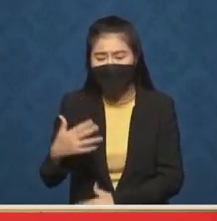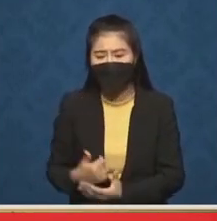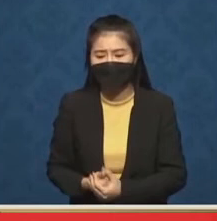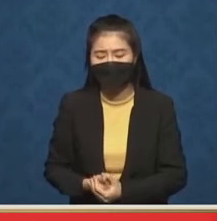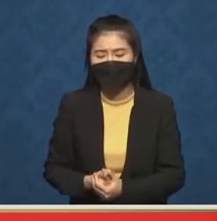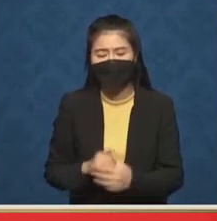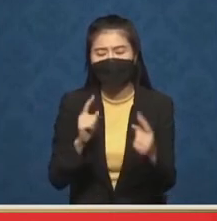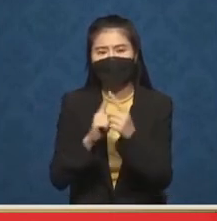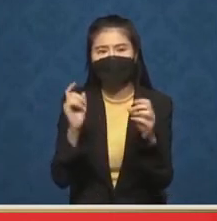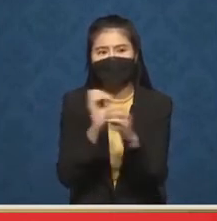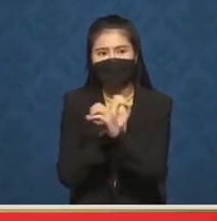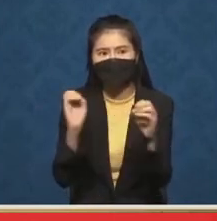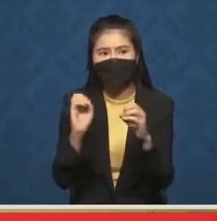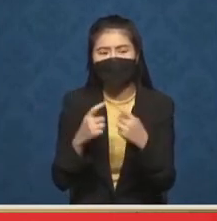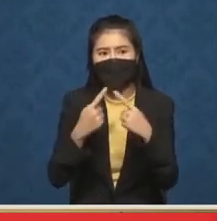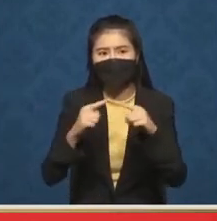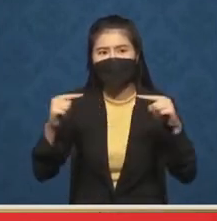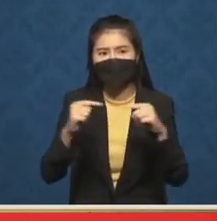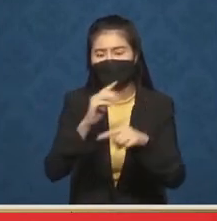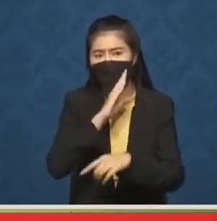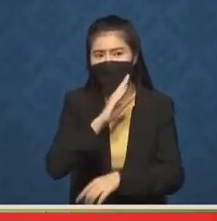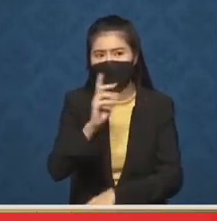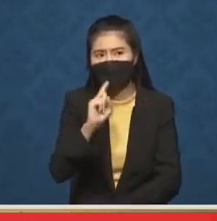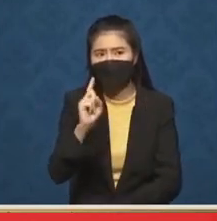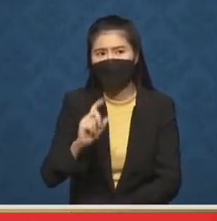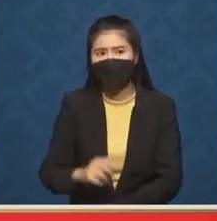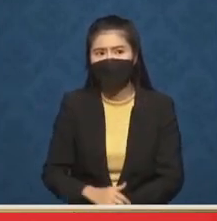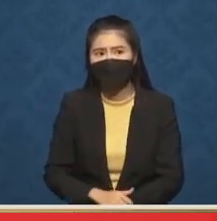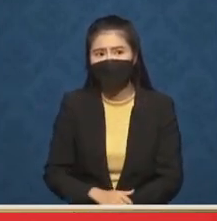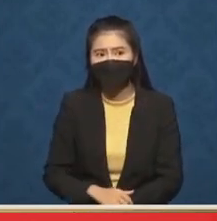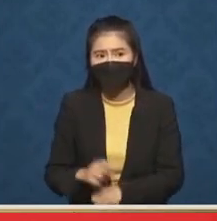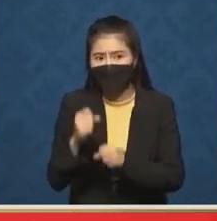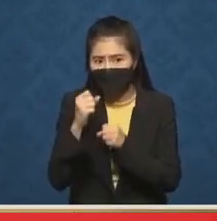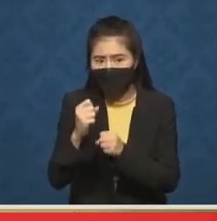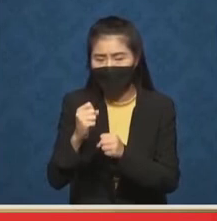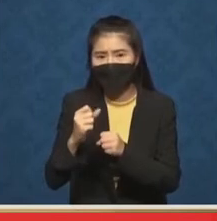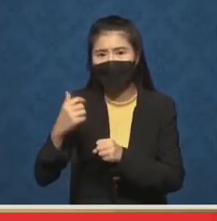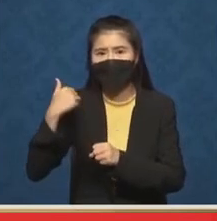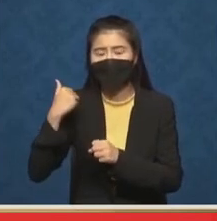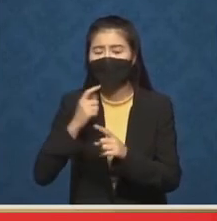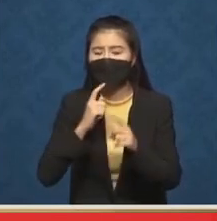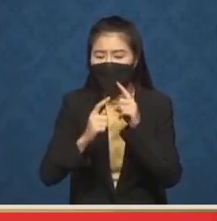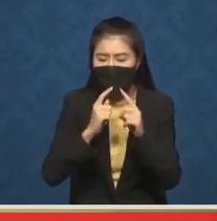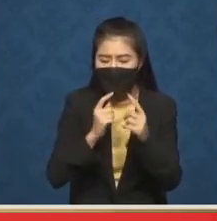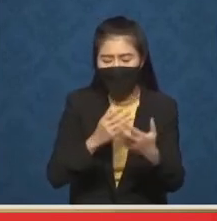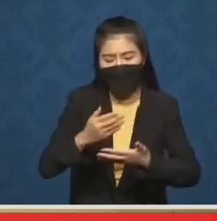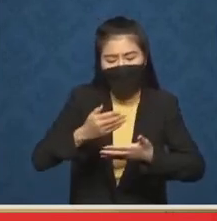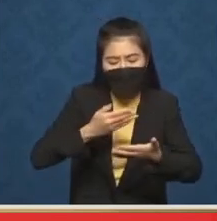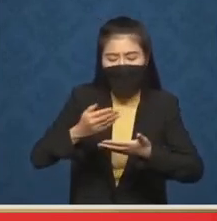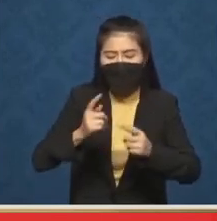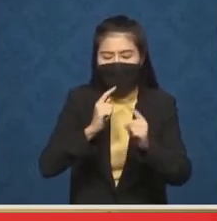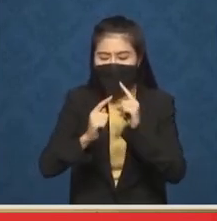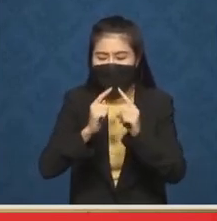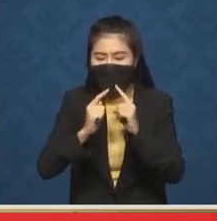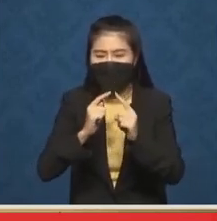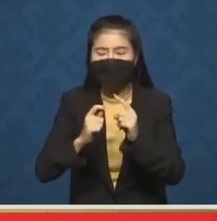ขึ้นในโลกนี้ในประสาแต่ถ้าหากปยายามหาช่องทางพวกคุยกันกับ stakeholdersท